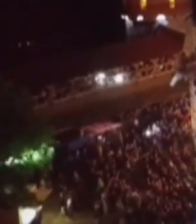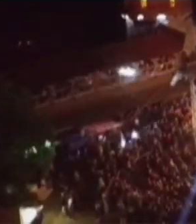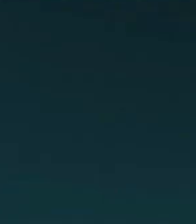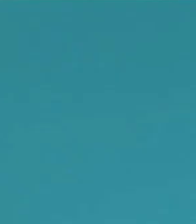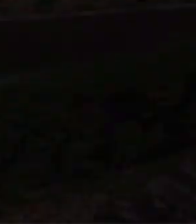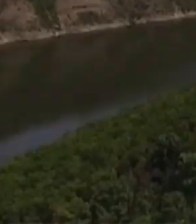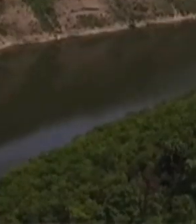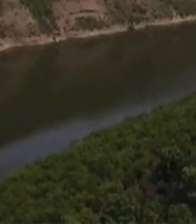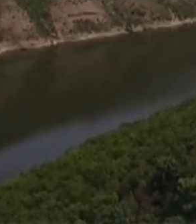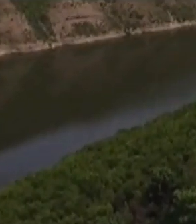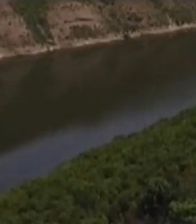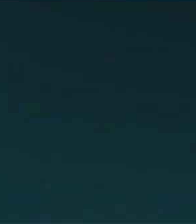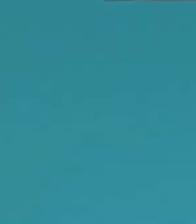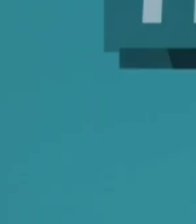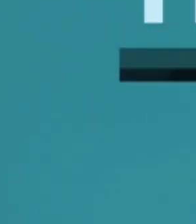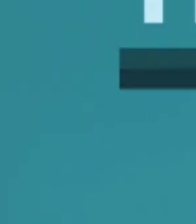Музика